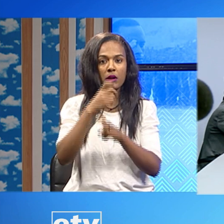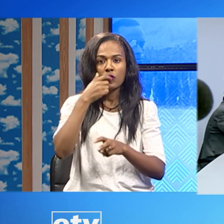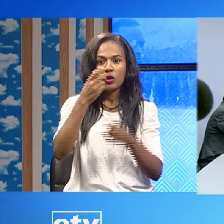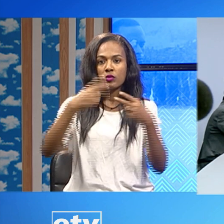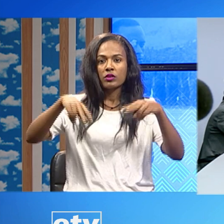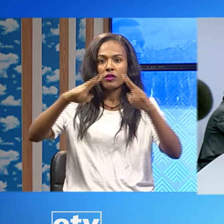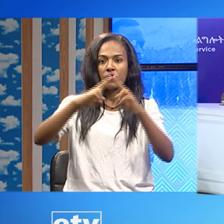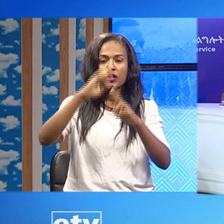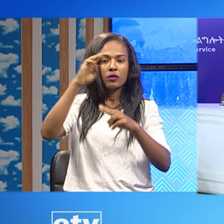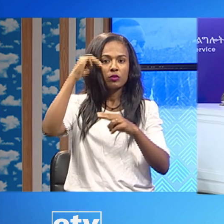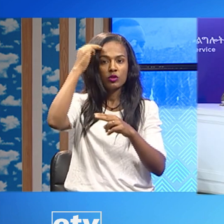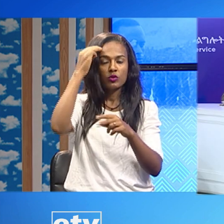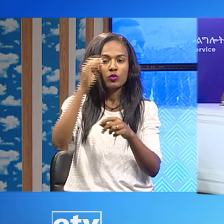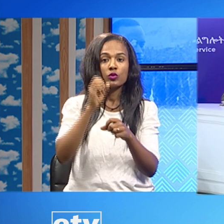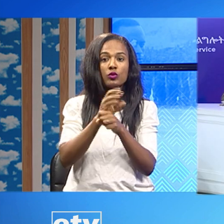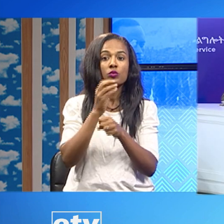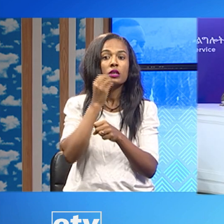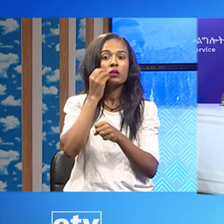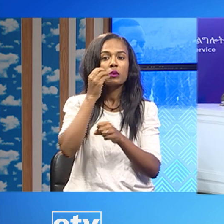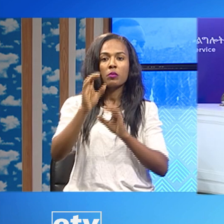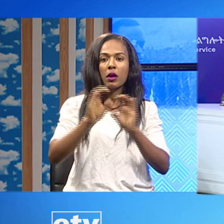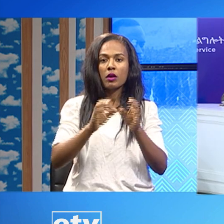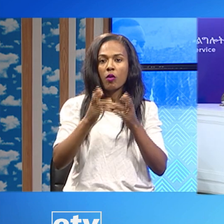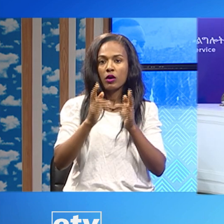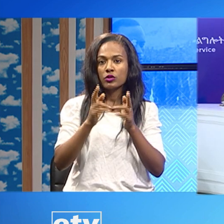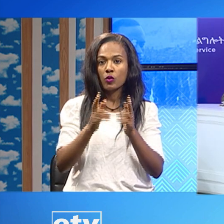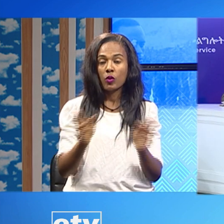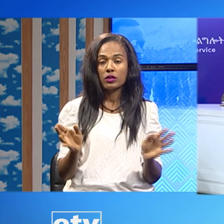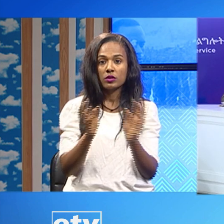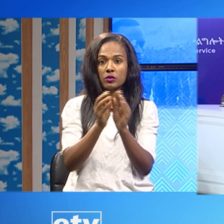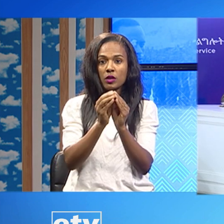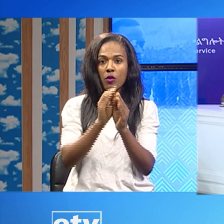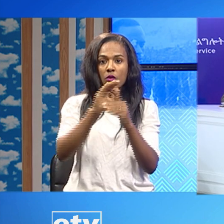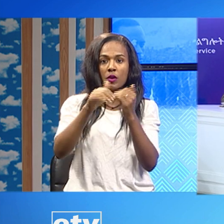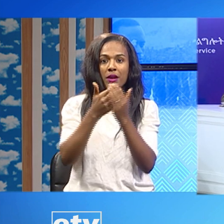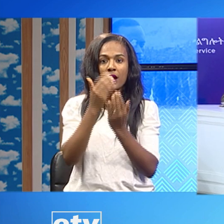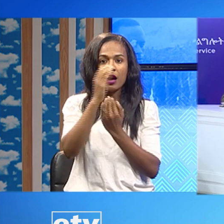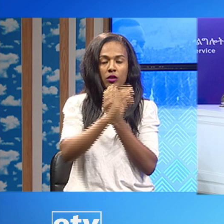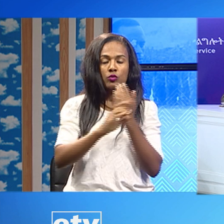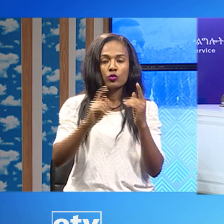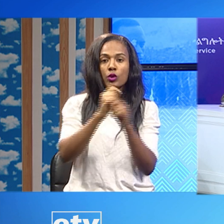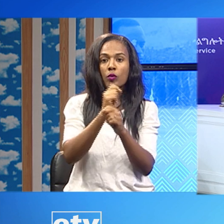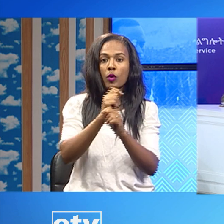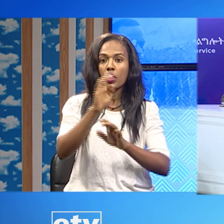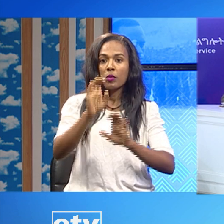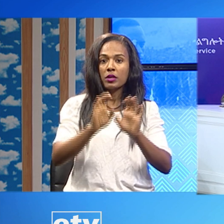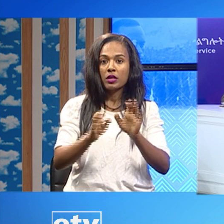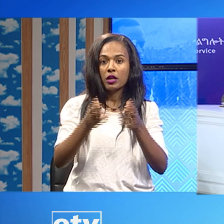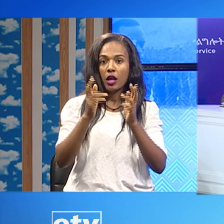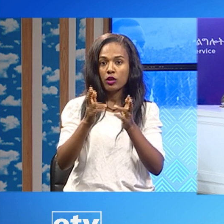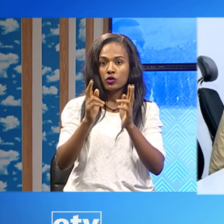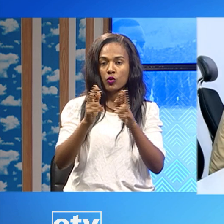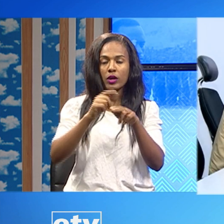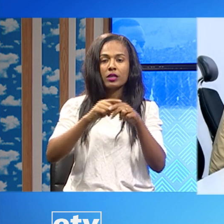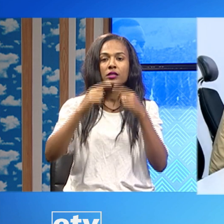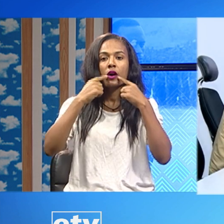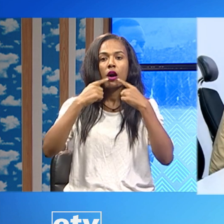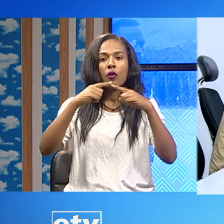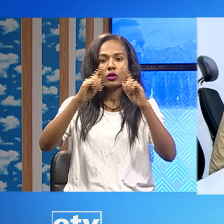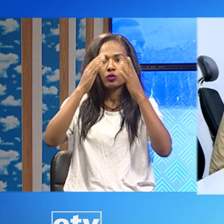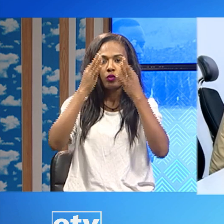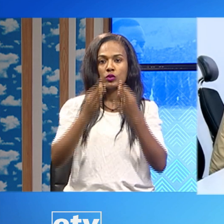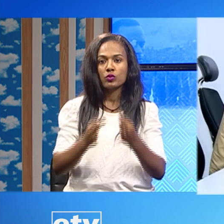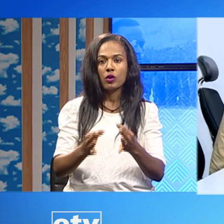የኢፌድሪ የሚኒስትሮች ምክር ቤት ባካሄደው አስቸኳይ ስብሰባውም በመላ ሀገሪቱ ተግባራዊ የሚደረግ የአስቸኳይ ጊዜ አዋጅ